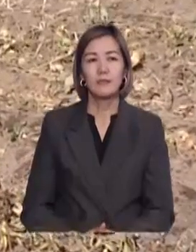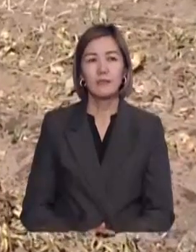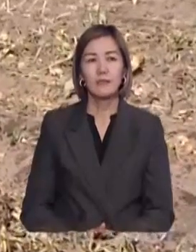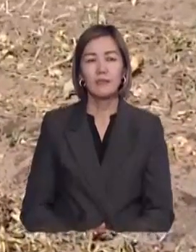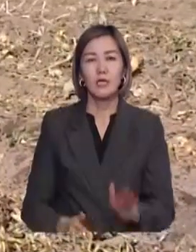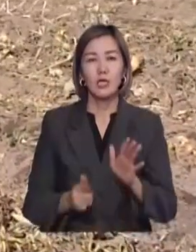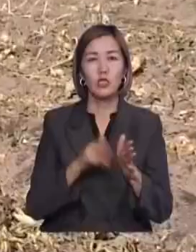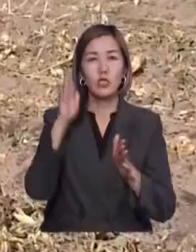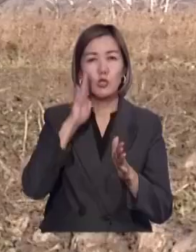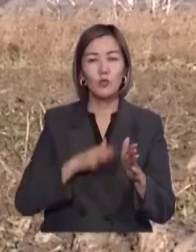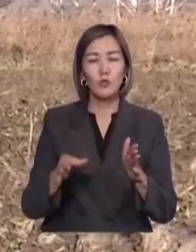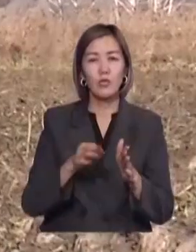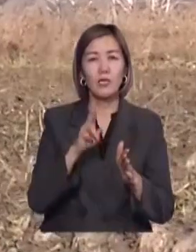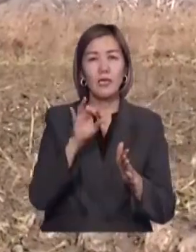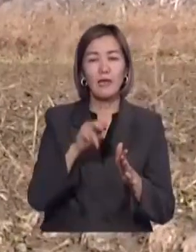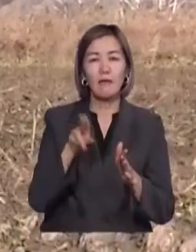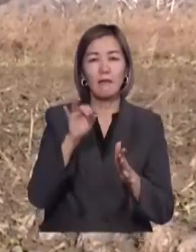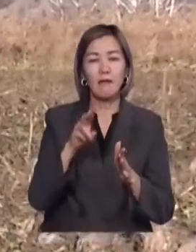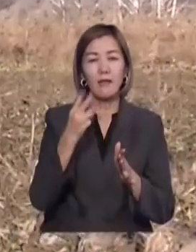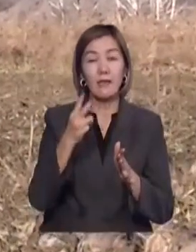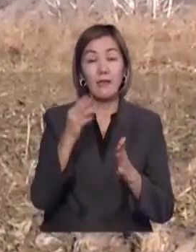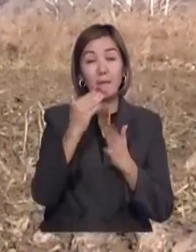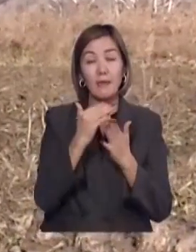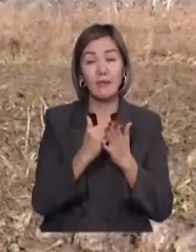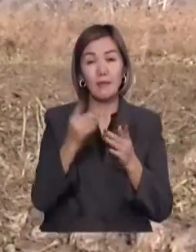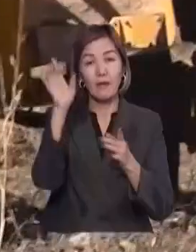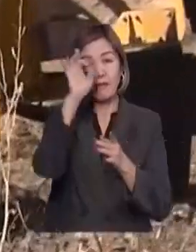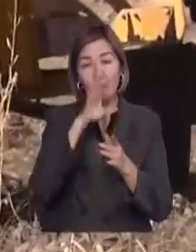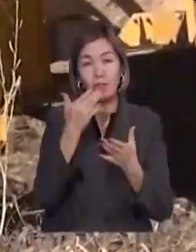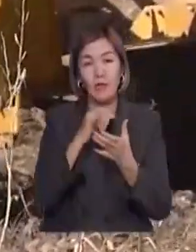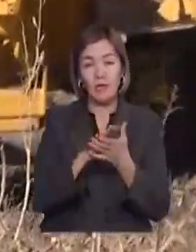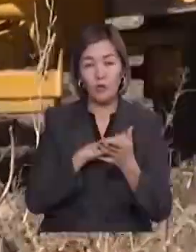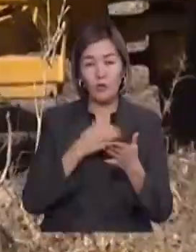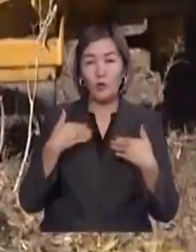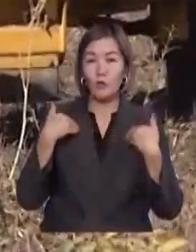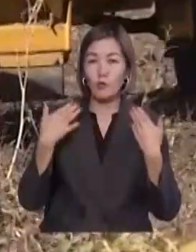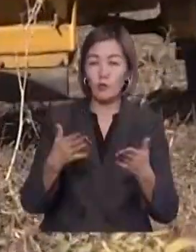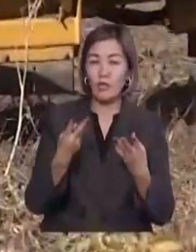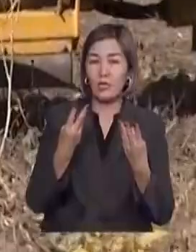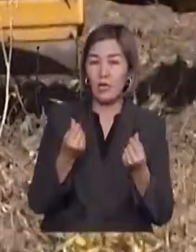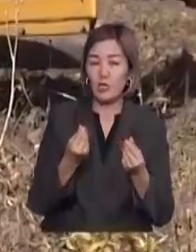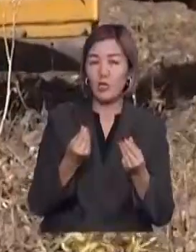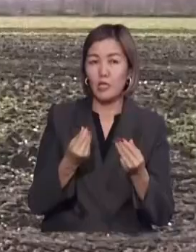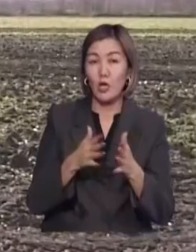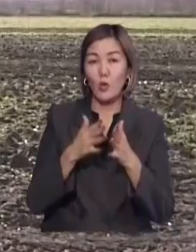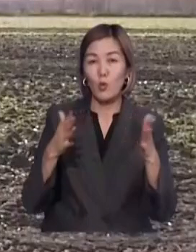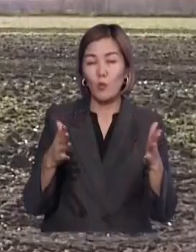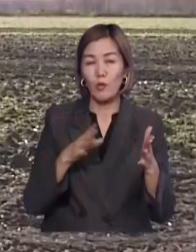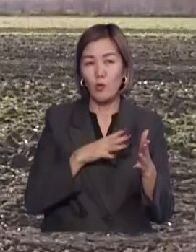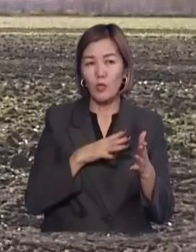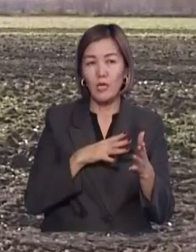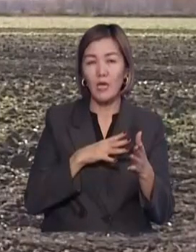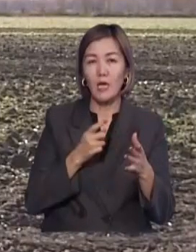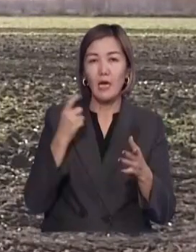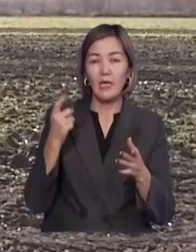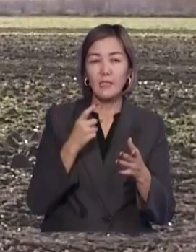Жетісу өңірінде Кеңдала 2 бағдарламасының танымдылығы артуда. Биыл фермерлерге ұсынылатын қаражат көлемі де көбеюде. Аймақтың